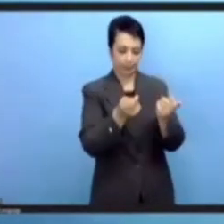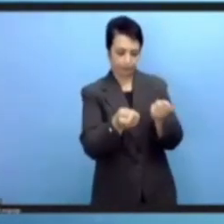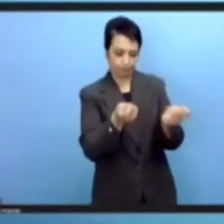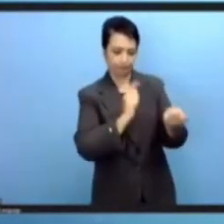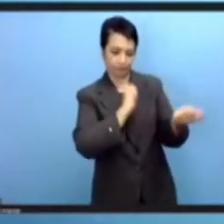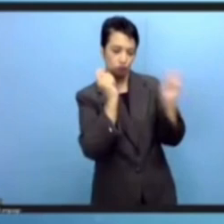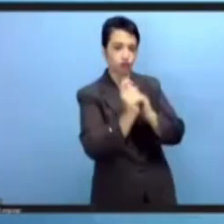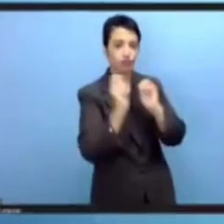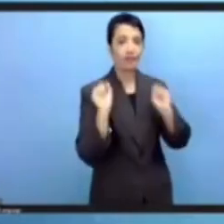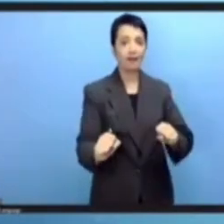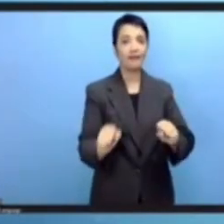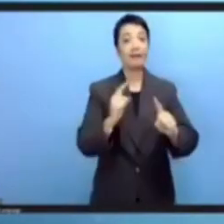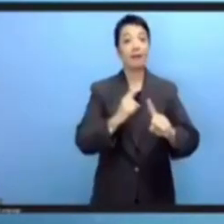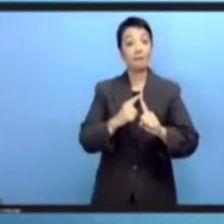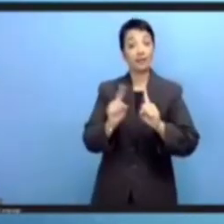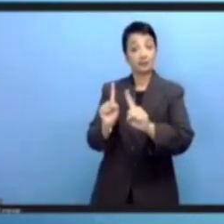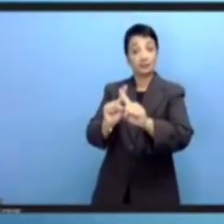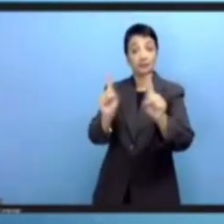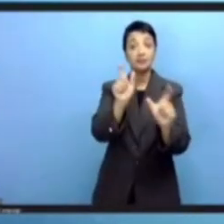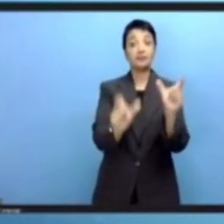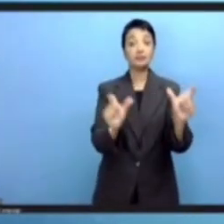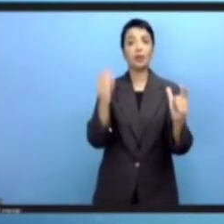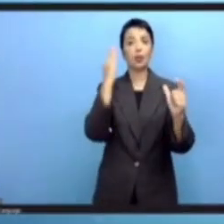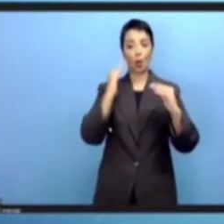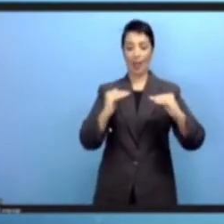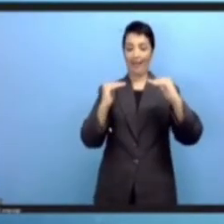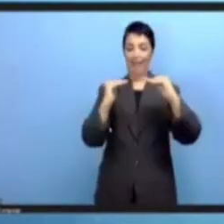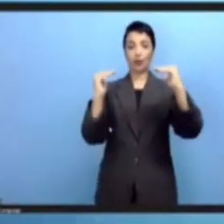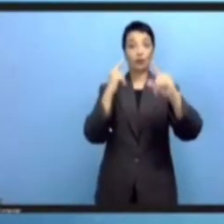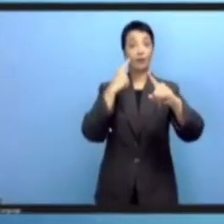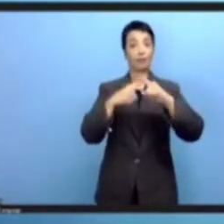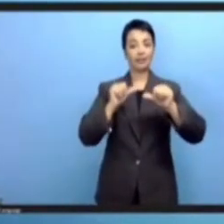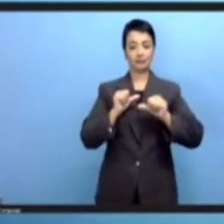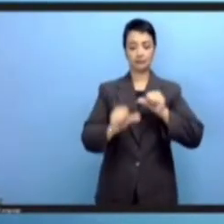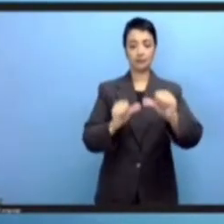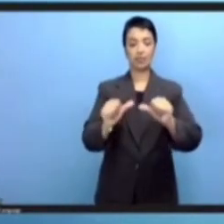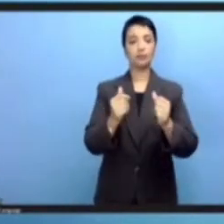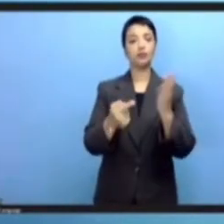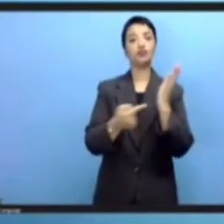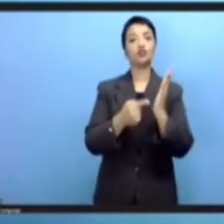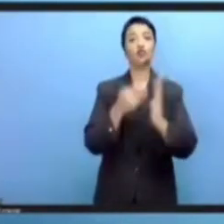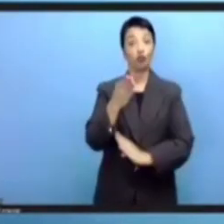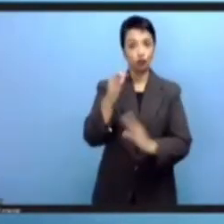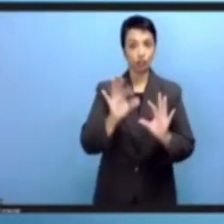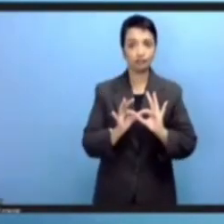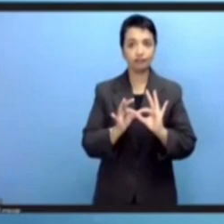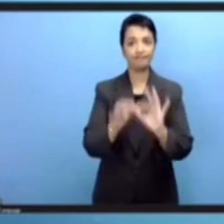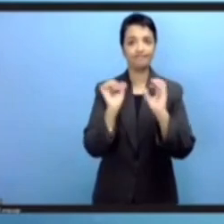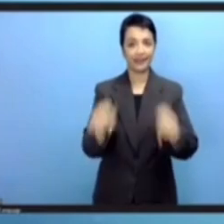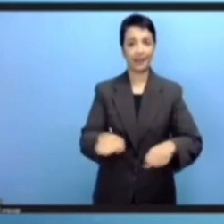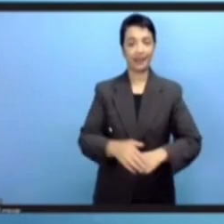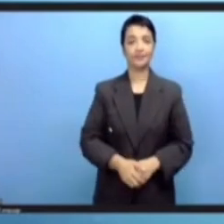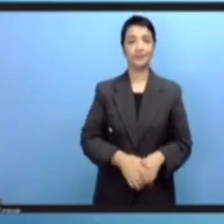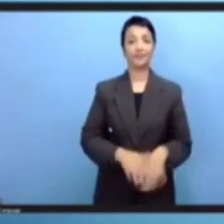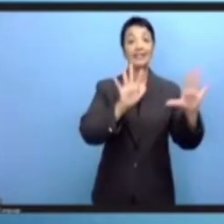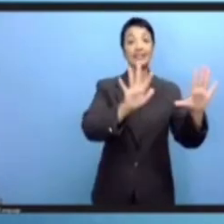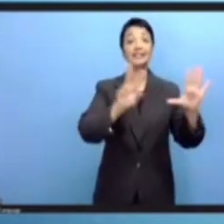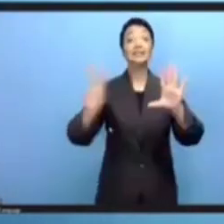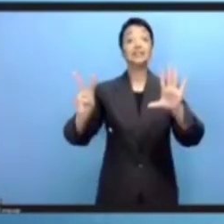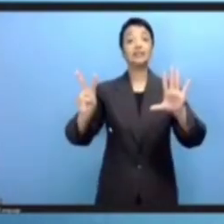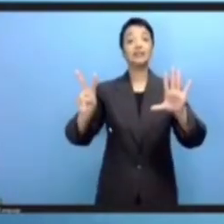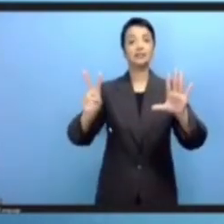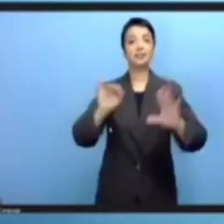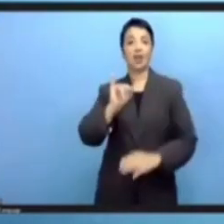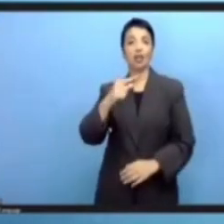Il est question donc d'échanger sur la gouvernance de l'Internet en faveur de la garantie que l'Internet reste un